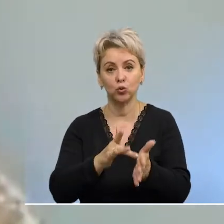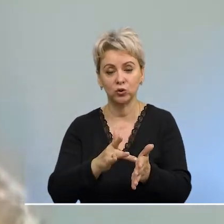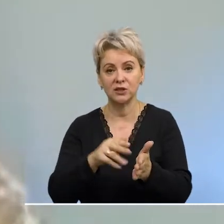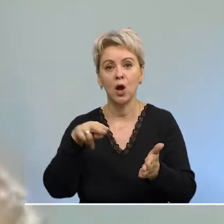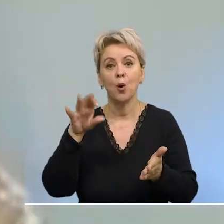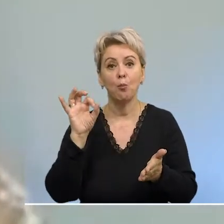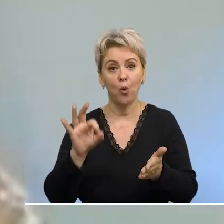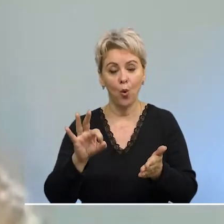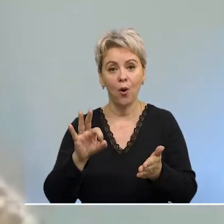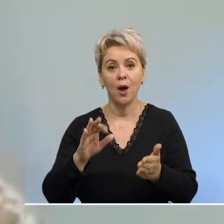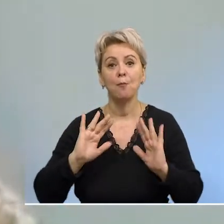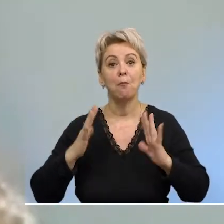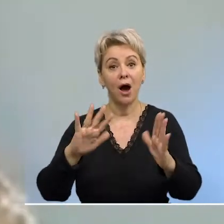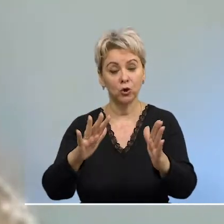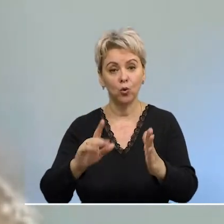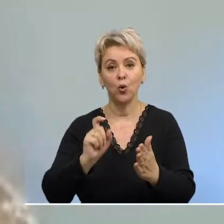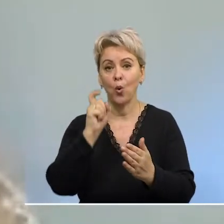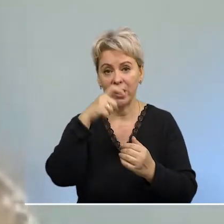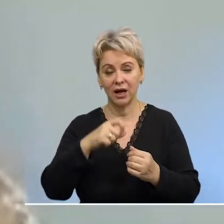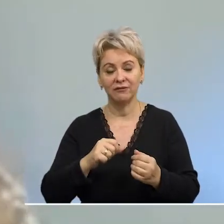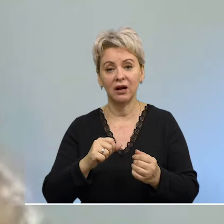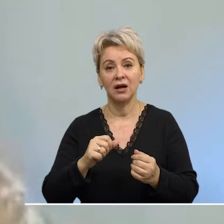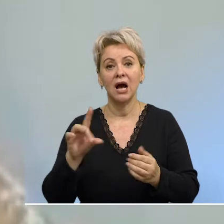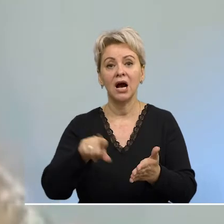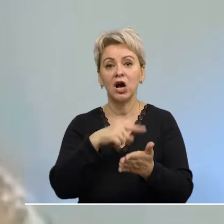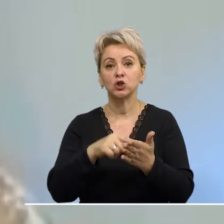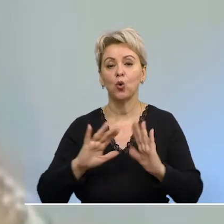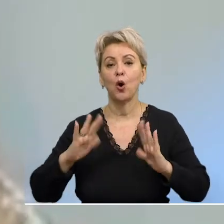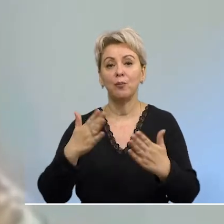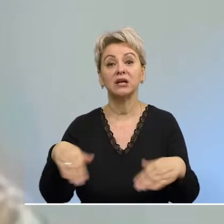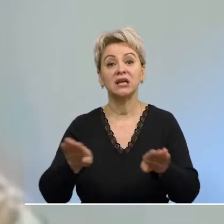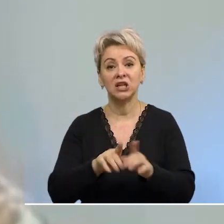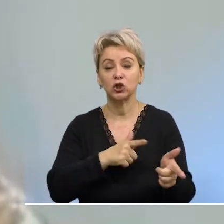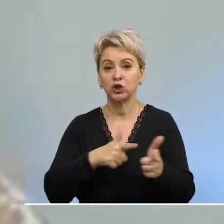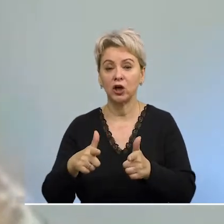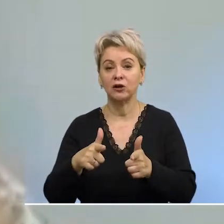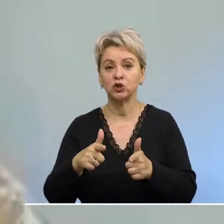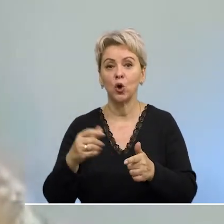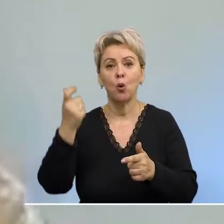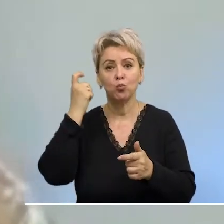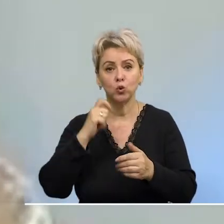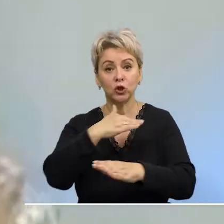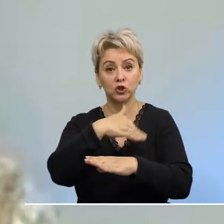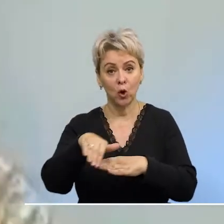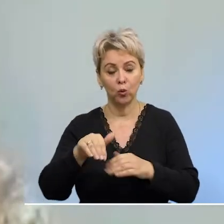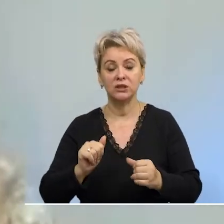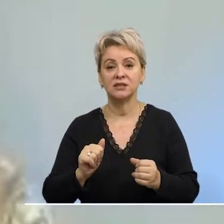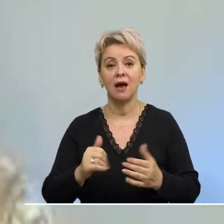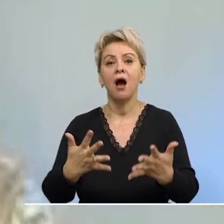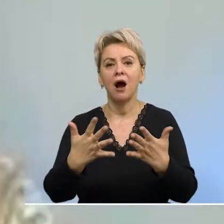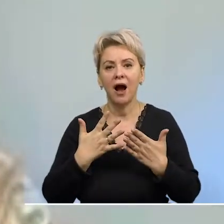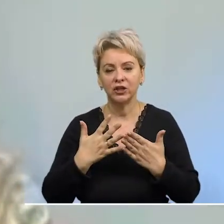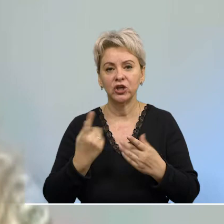экскурсия по парку Горького, городской парк, и также готовится по Пушкинской